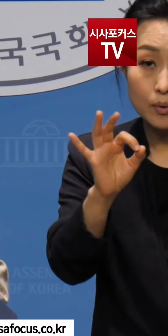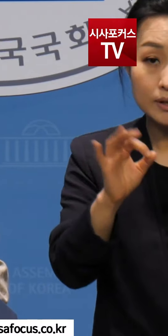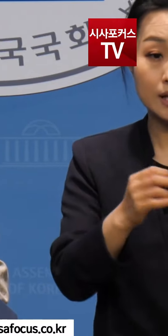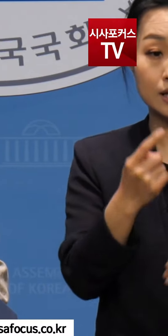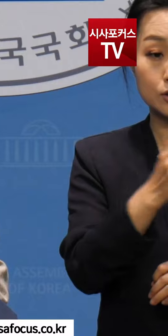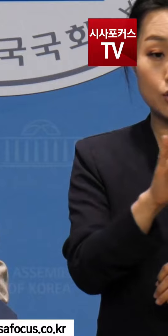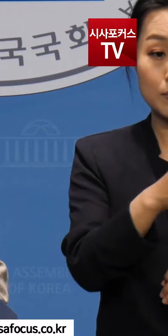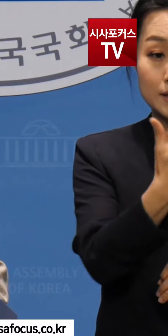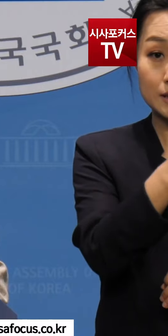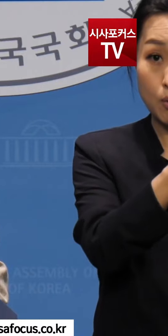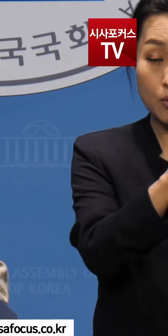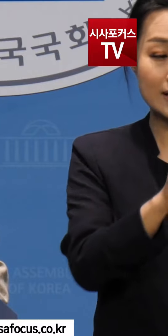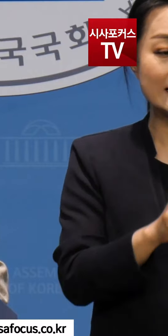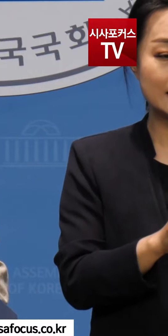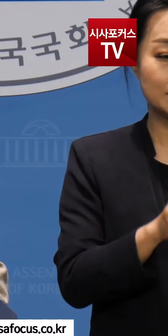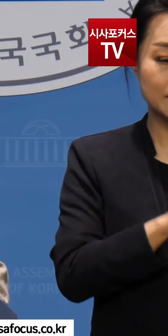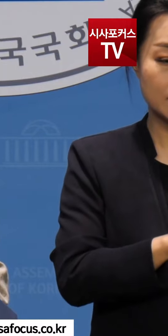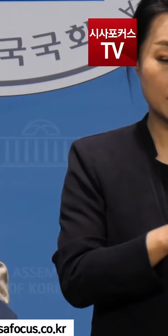75년생이